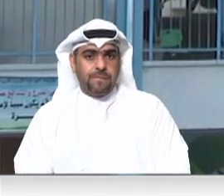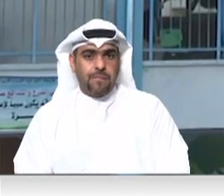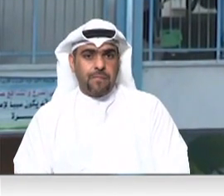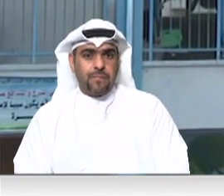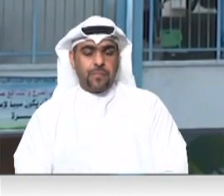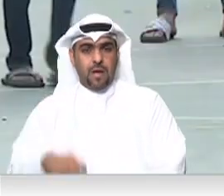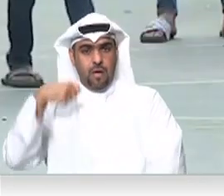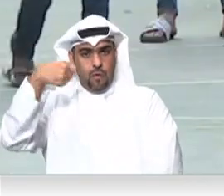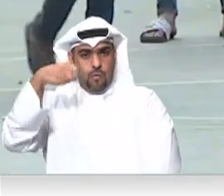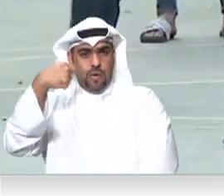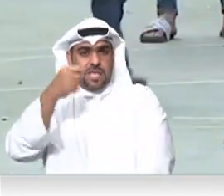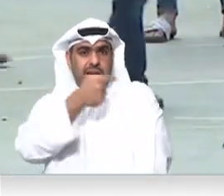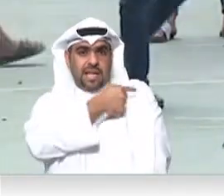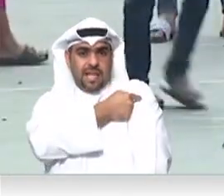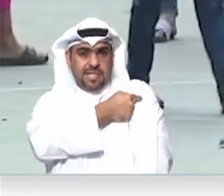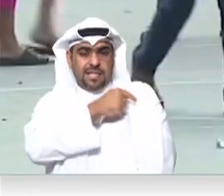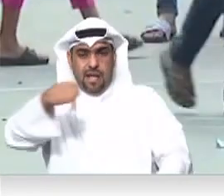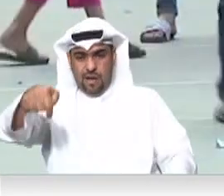كوادر صحية